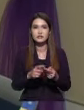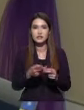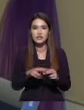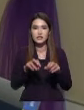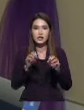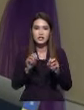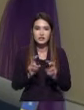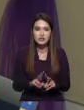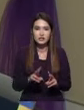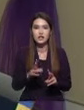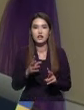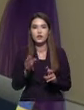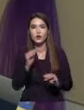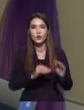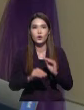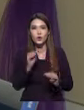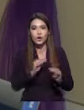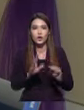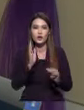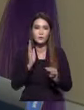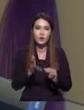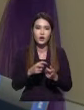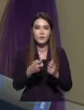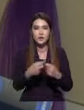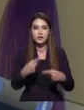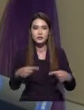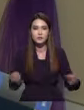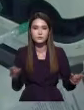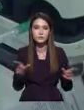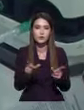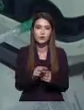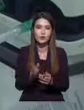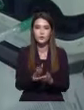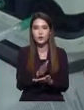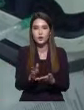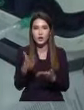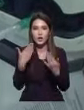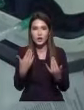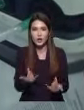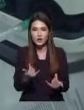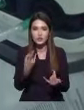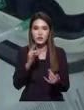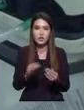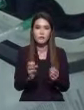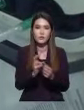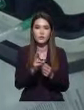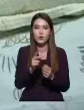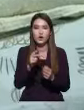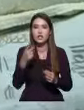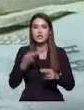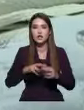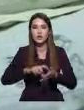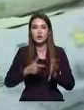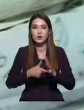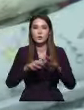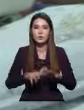заттармен жұмыс жасайтын кісілер болуы мүмкін. Соның да себебінен ерте туып қоюы. Құрсақтағы сәбиінің 12 мүшесі сау болуын тілеп жүргенде